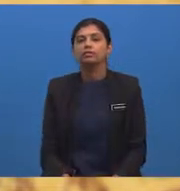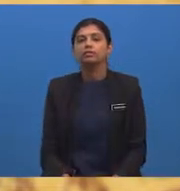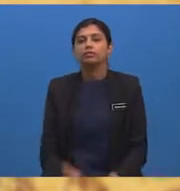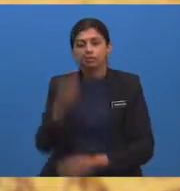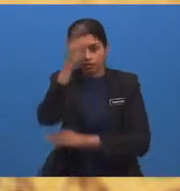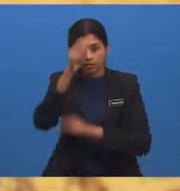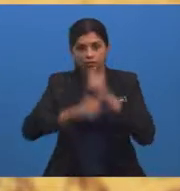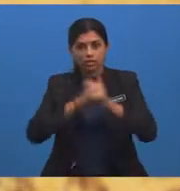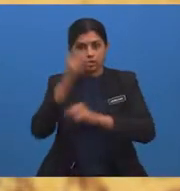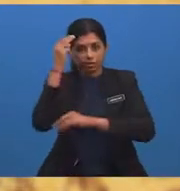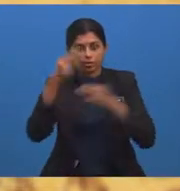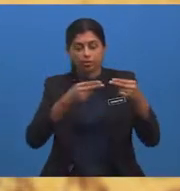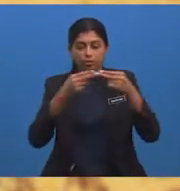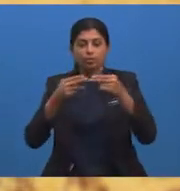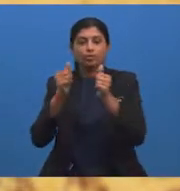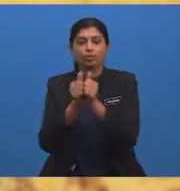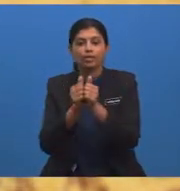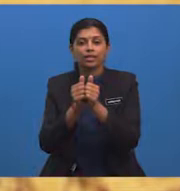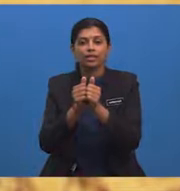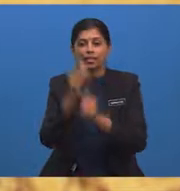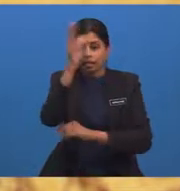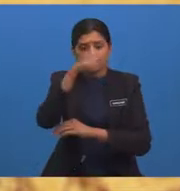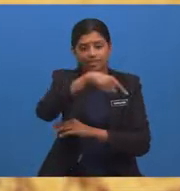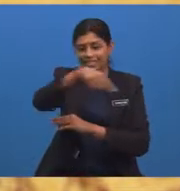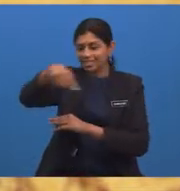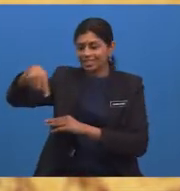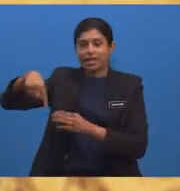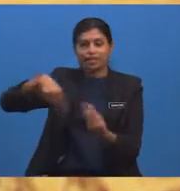berhubung dengan kerajaan sekitar dan antarabangsa.